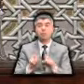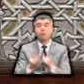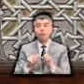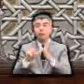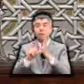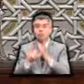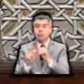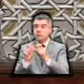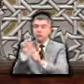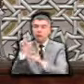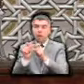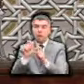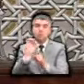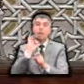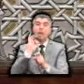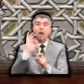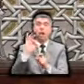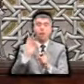وسميت